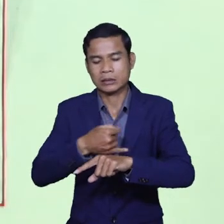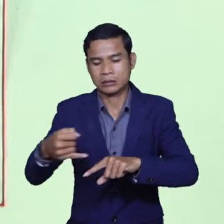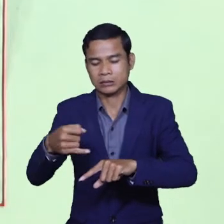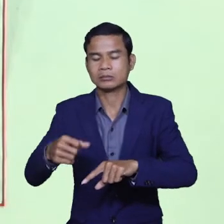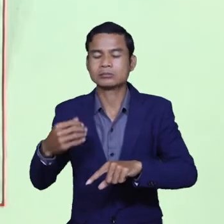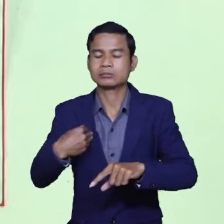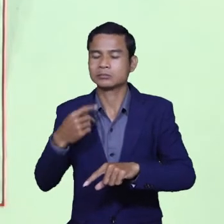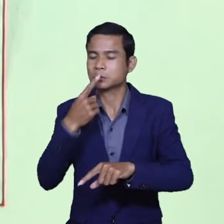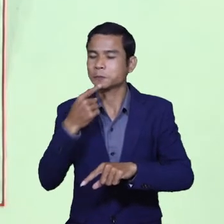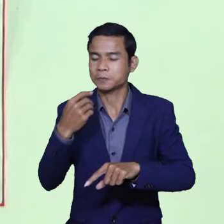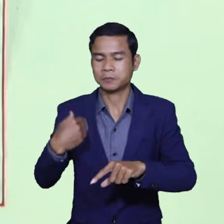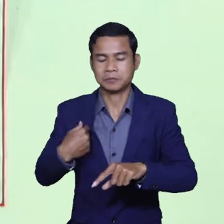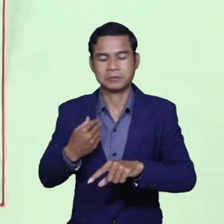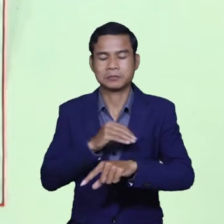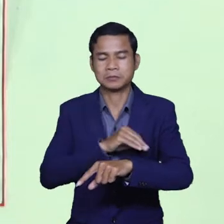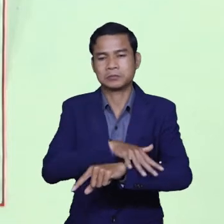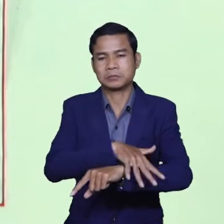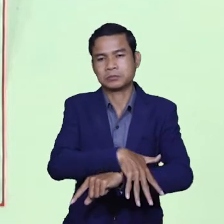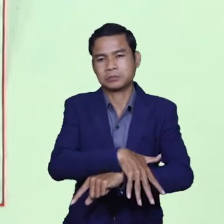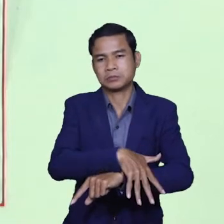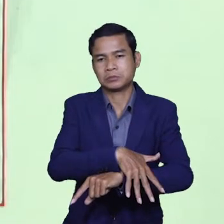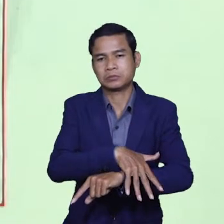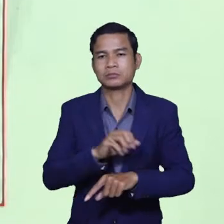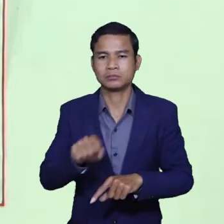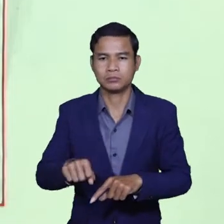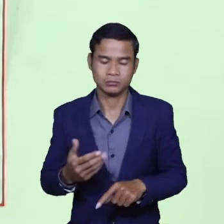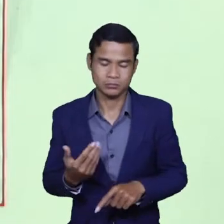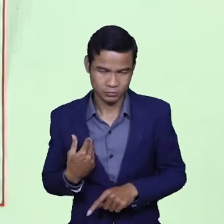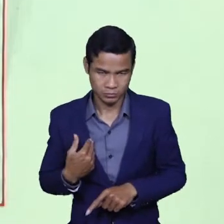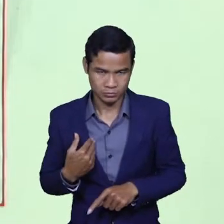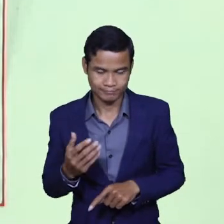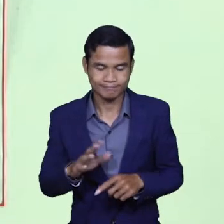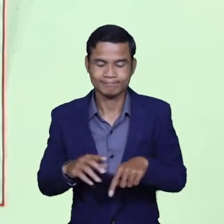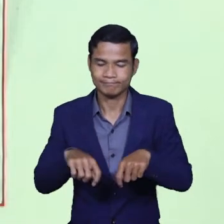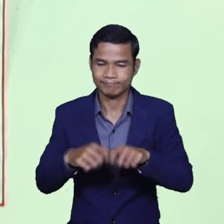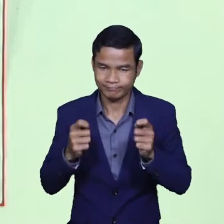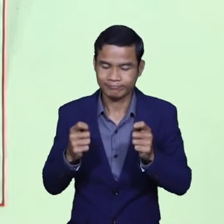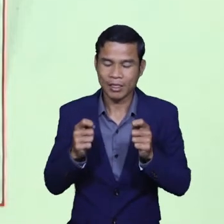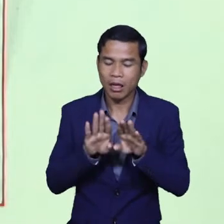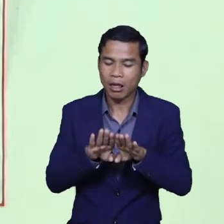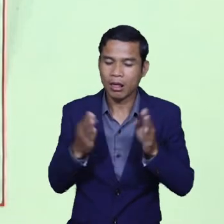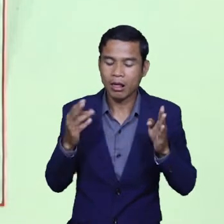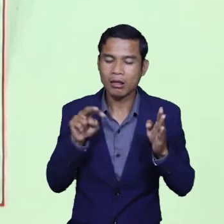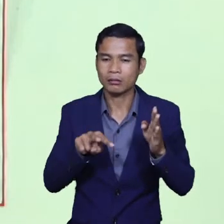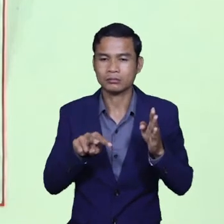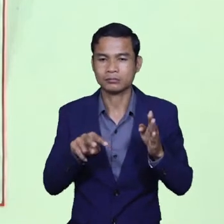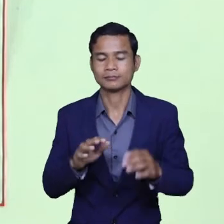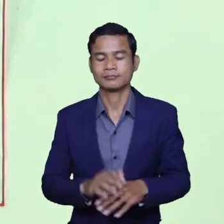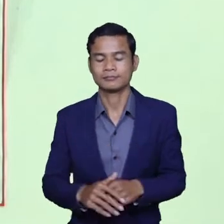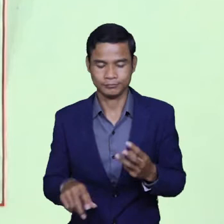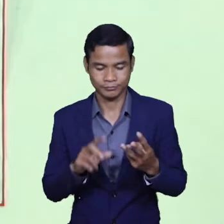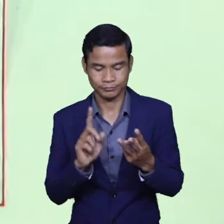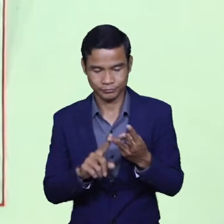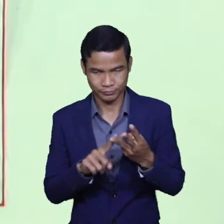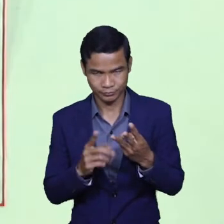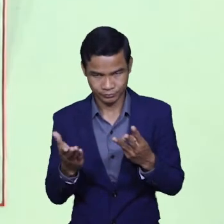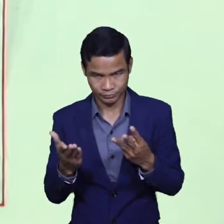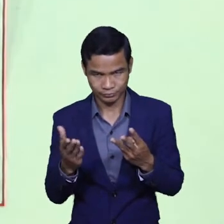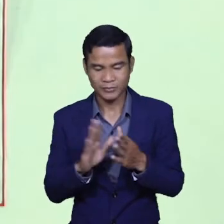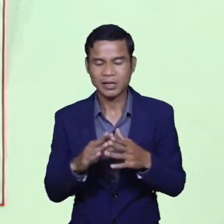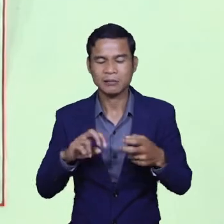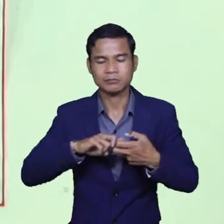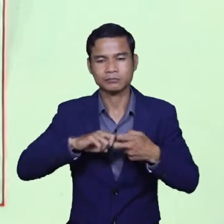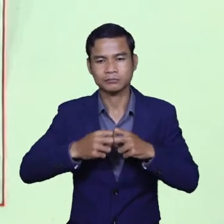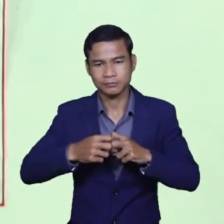ងចាធ្វើឲ្យមានចាឈាមហូរចានេះគឺជាចាបំដាក់ឆ្អឹងចាបើកមុខណាកូនចាមួយទៀតគឺការក្រិច